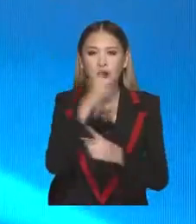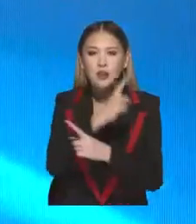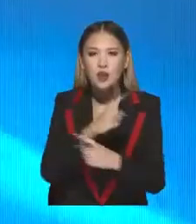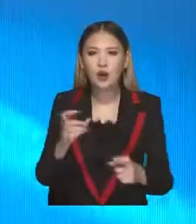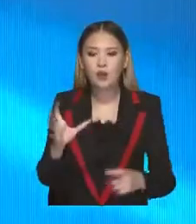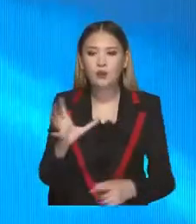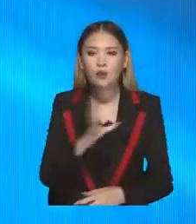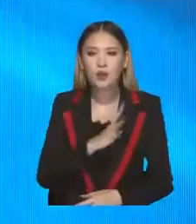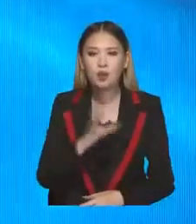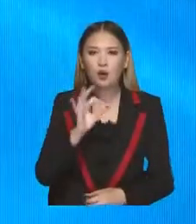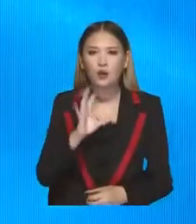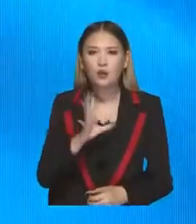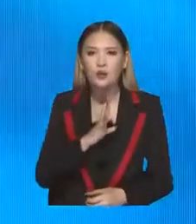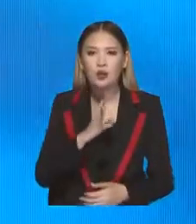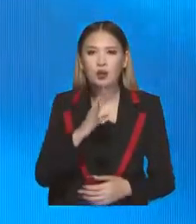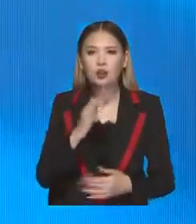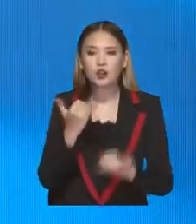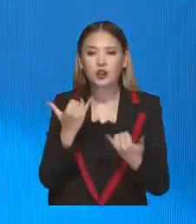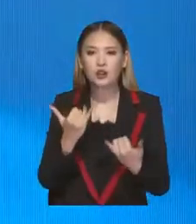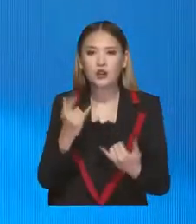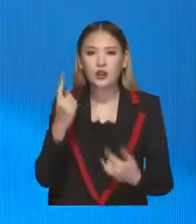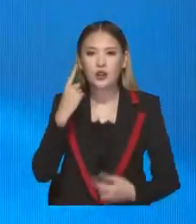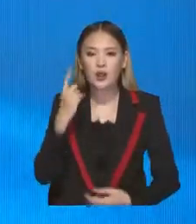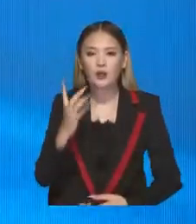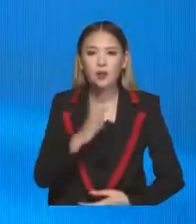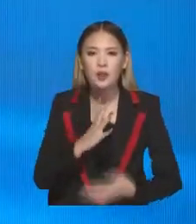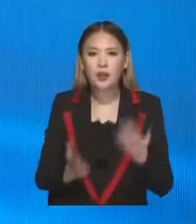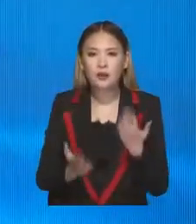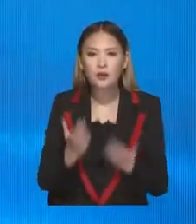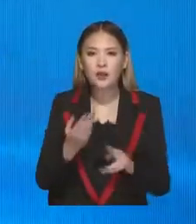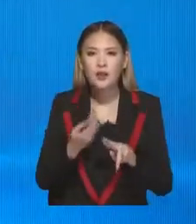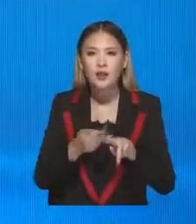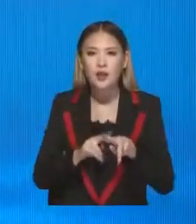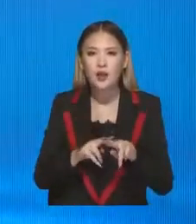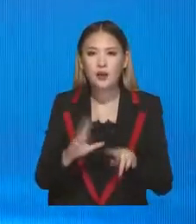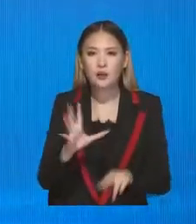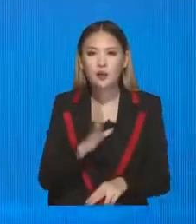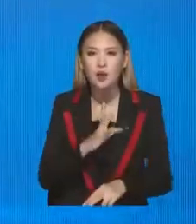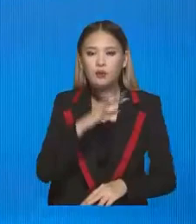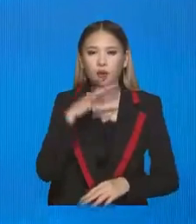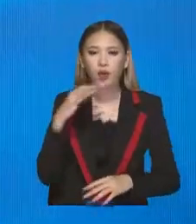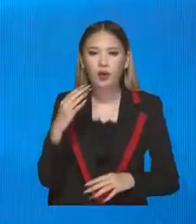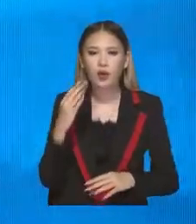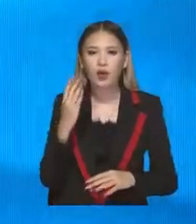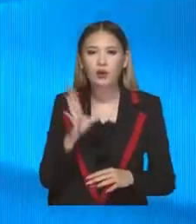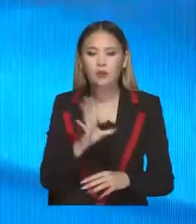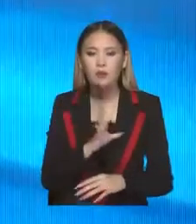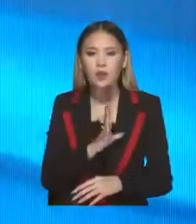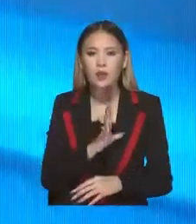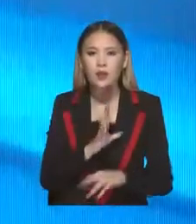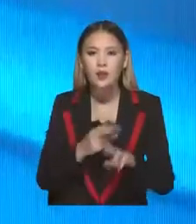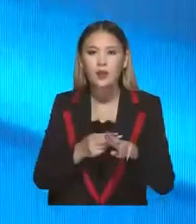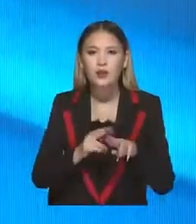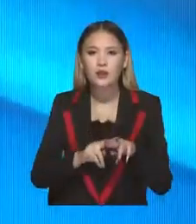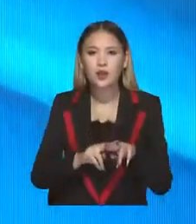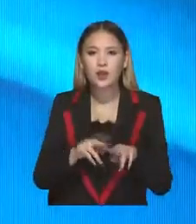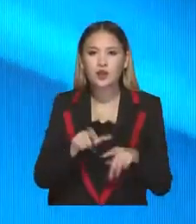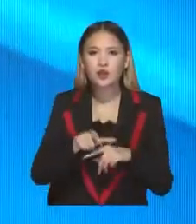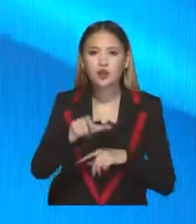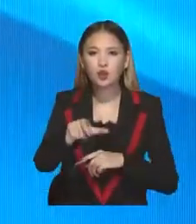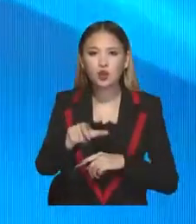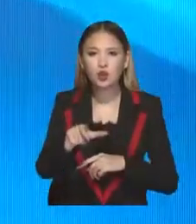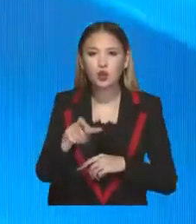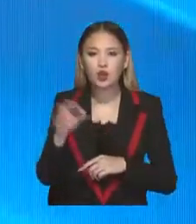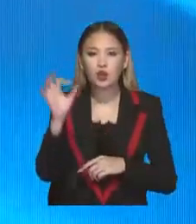бірқатар мәселелерді айтты. Оны өздеріңізде жақсы естіген шығарсыздар, әсіресе сын көп болды. Осы орайда жолдардың сапасы,